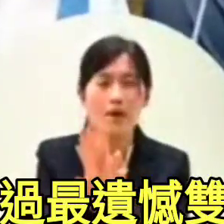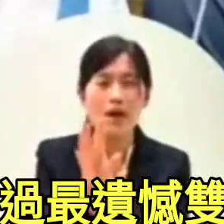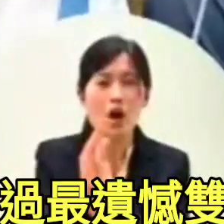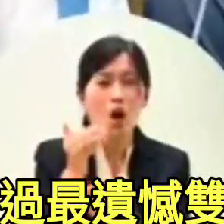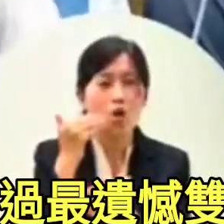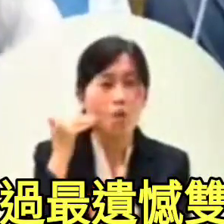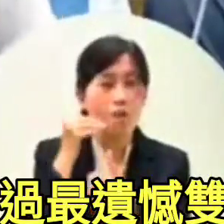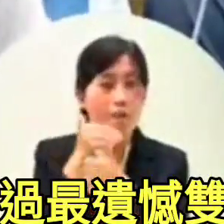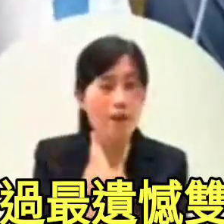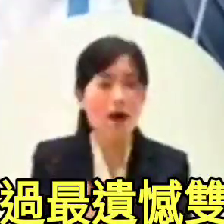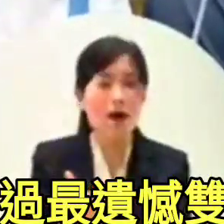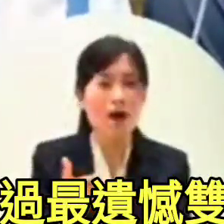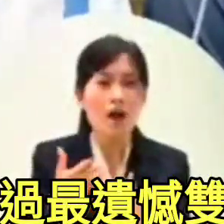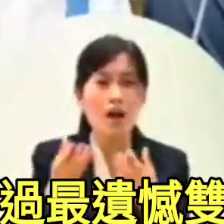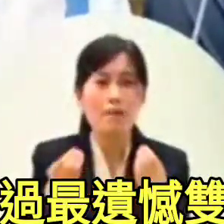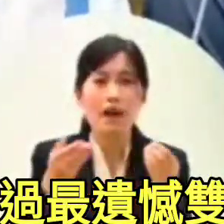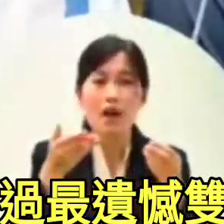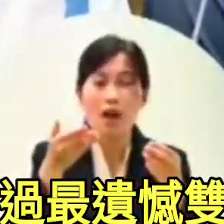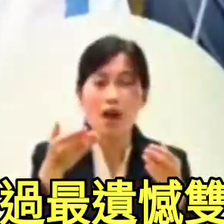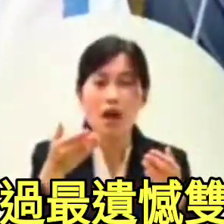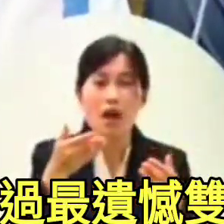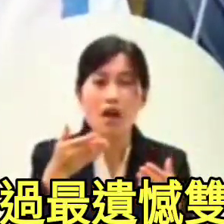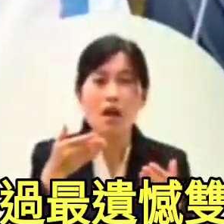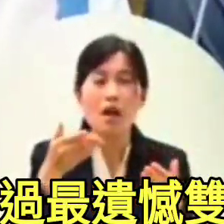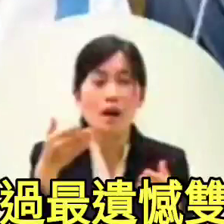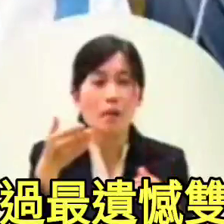过，我们市府团队会一本初衷，